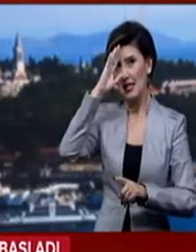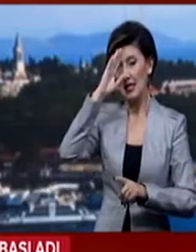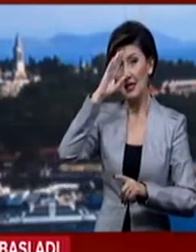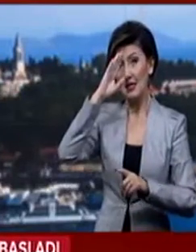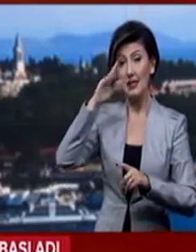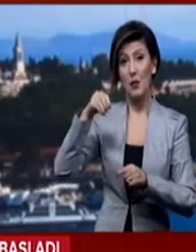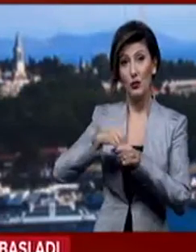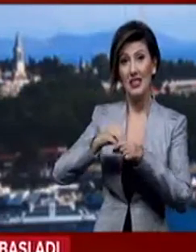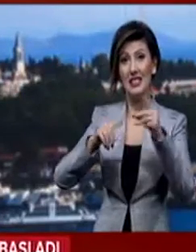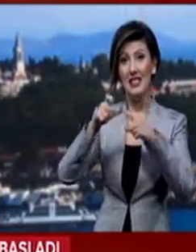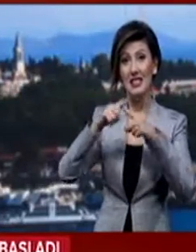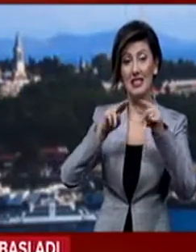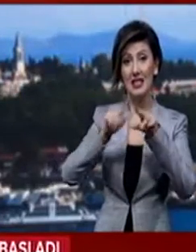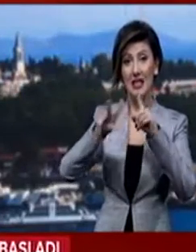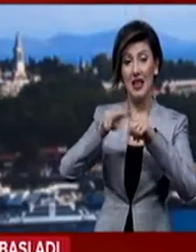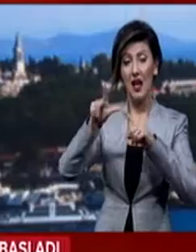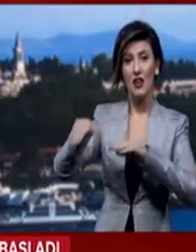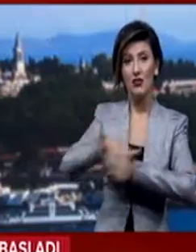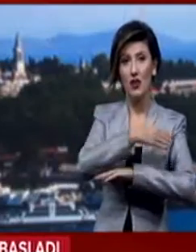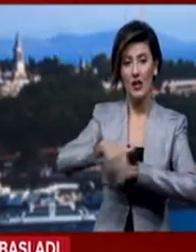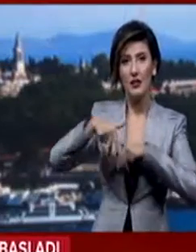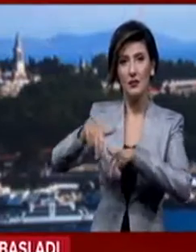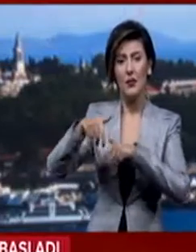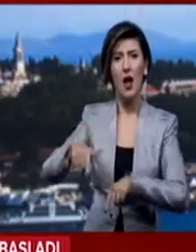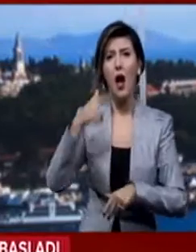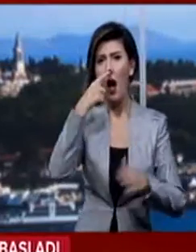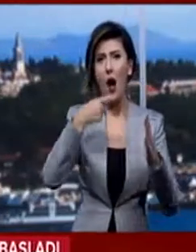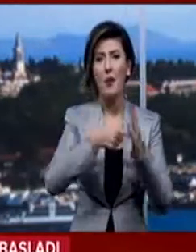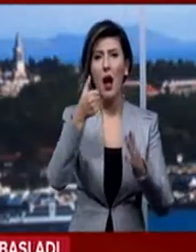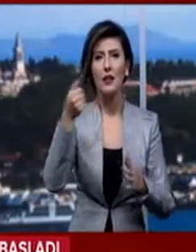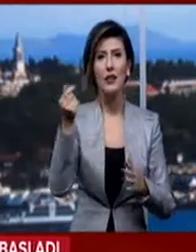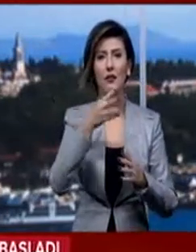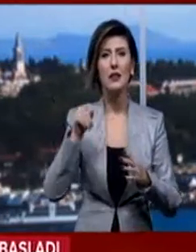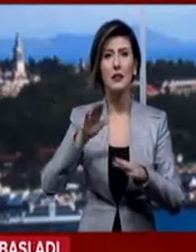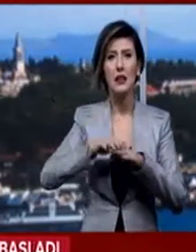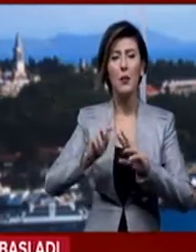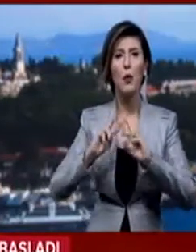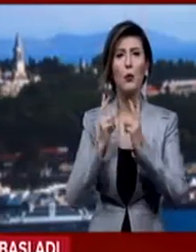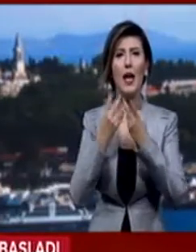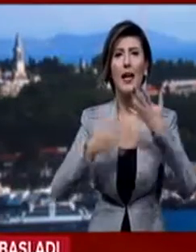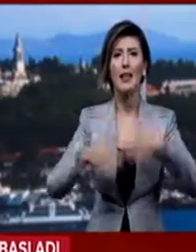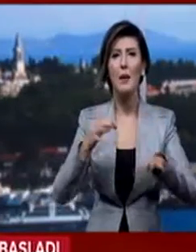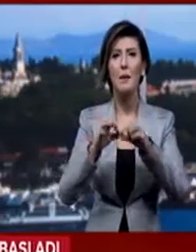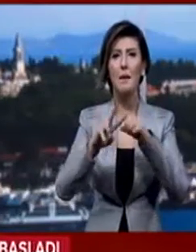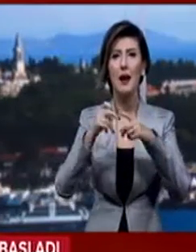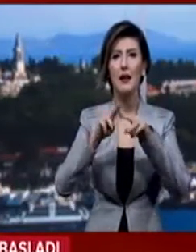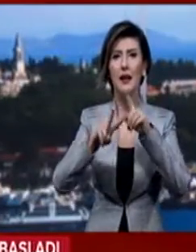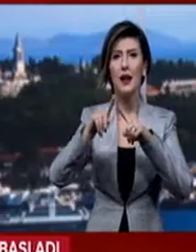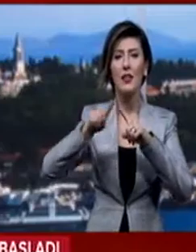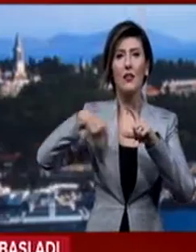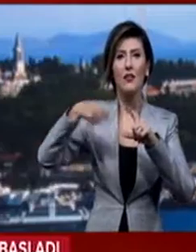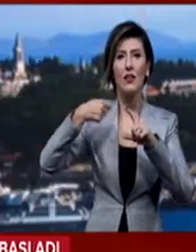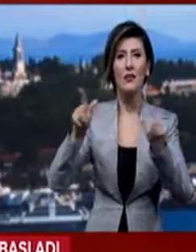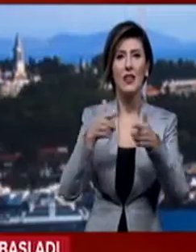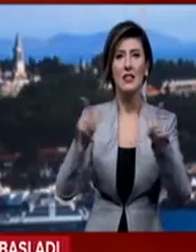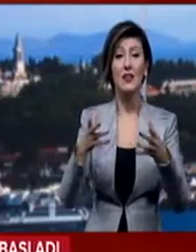Amaçları 6. kez düzenlenen Uluslararası Engelliler Barikat Film Festivali'ni daha geniş kitlelere duyurmaktı. Filmlerimize daha çok